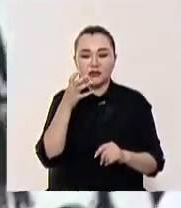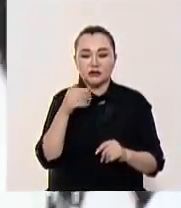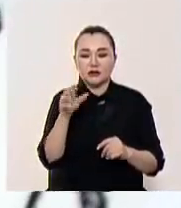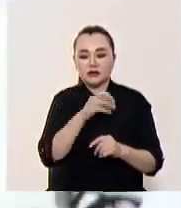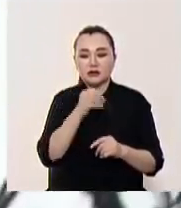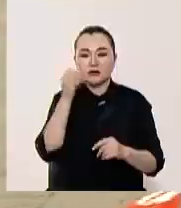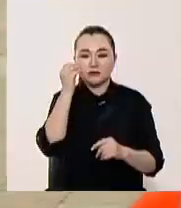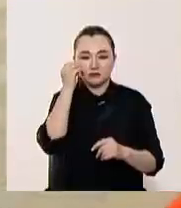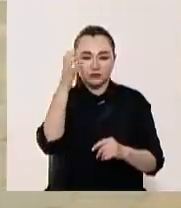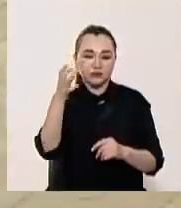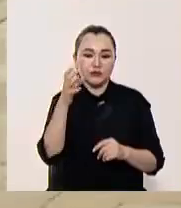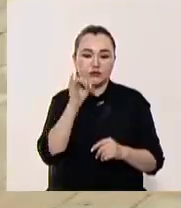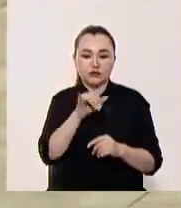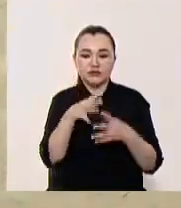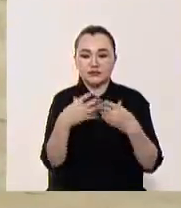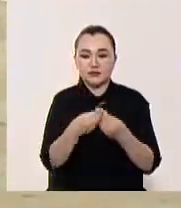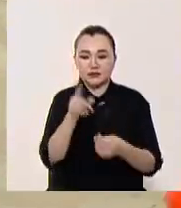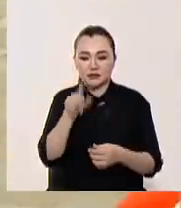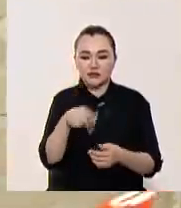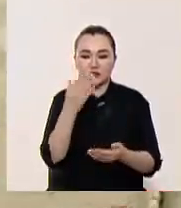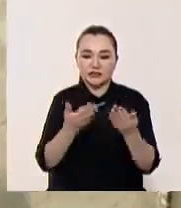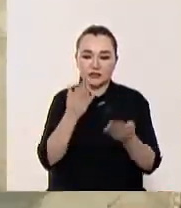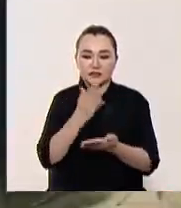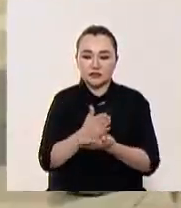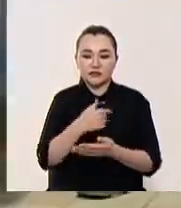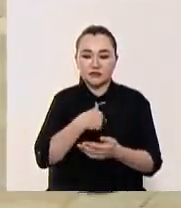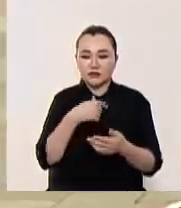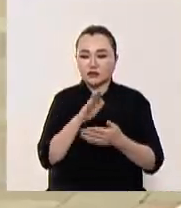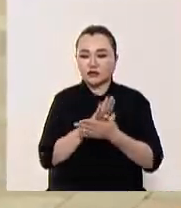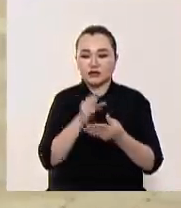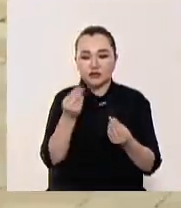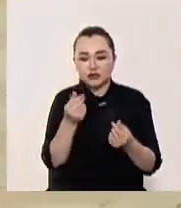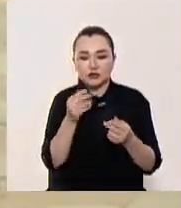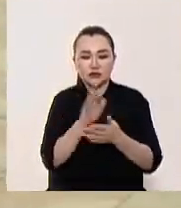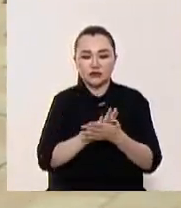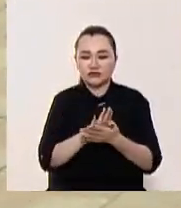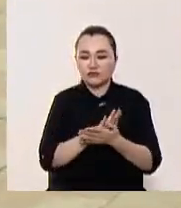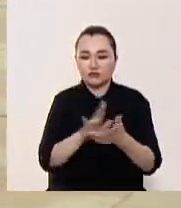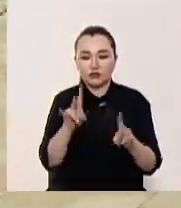Он, даже если он имеет семью, мне от него не надо ни деньги,